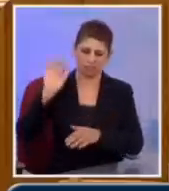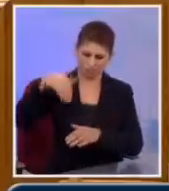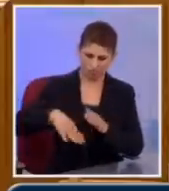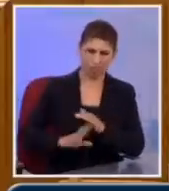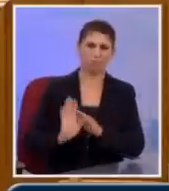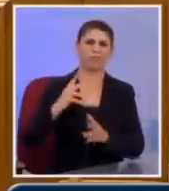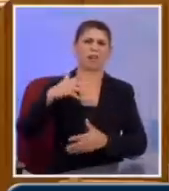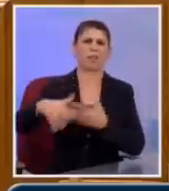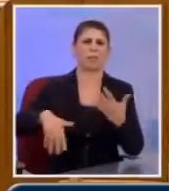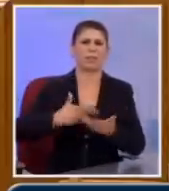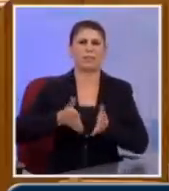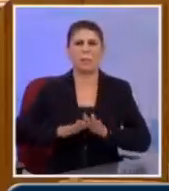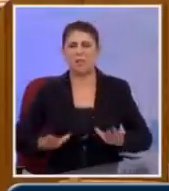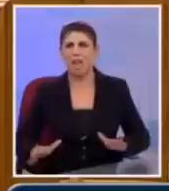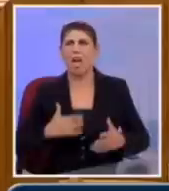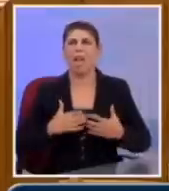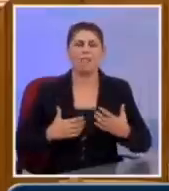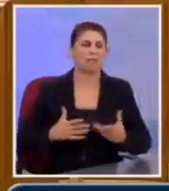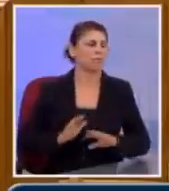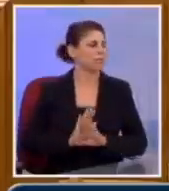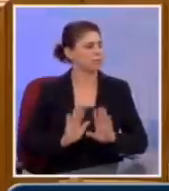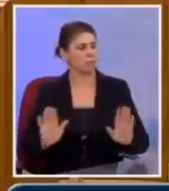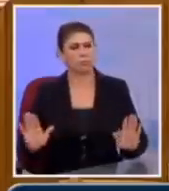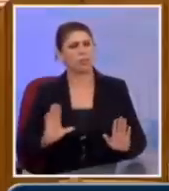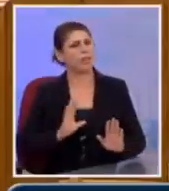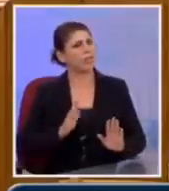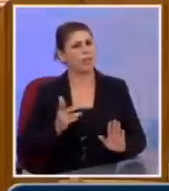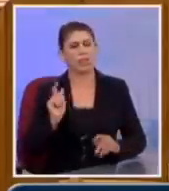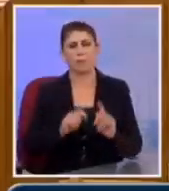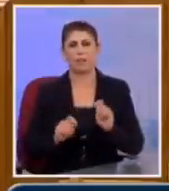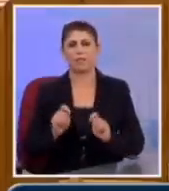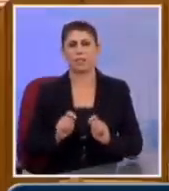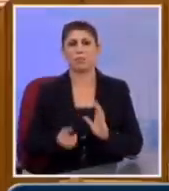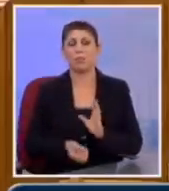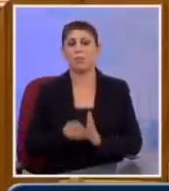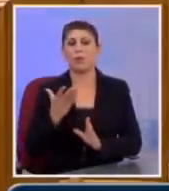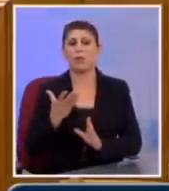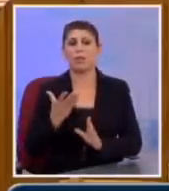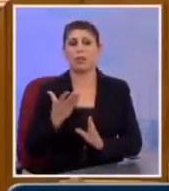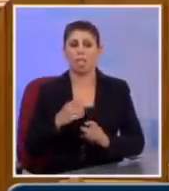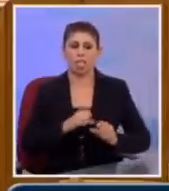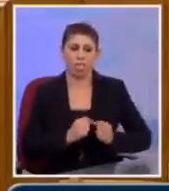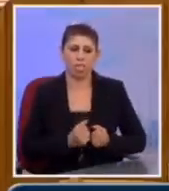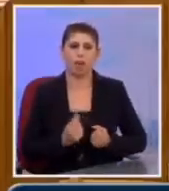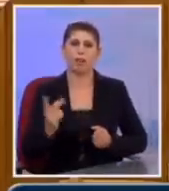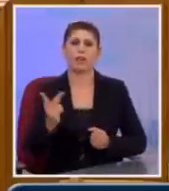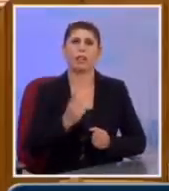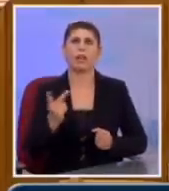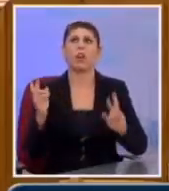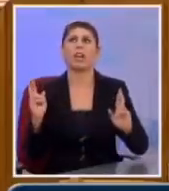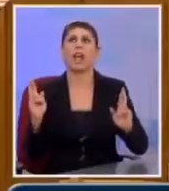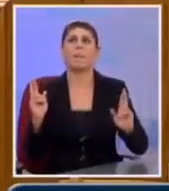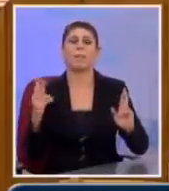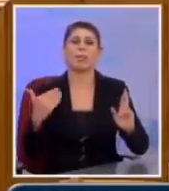ξανά τα παιδιά, δεν θέλουμε να δημιουργηθούν νέες ματαιωμένες κοινωνικές